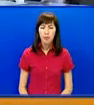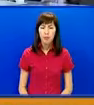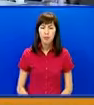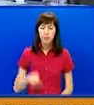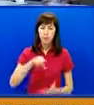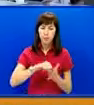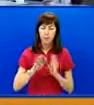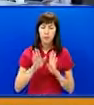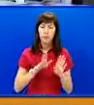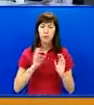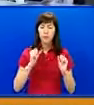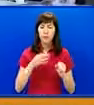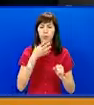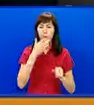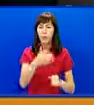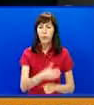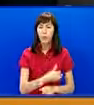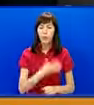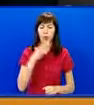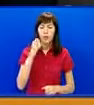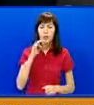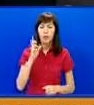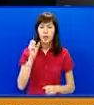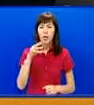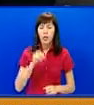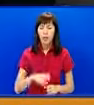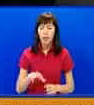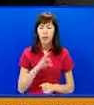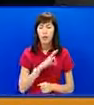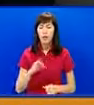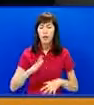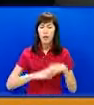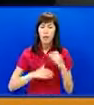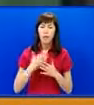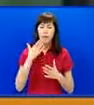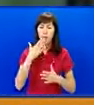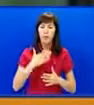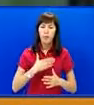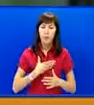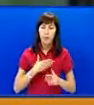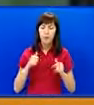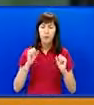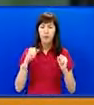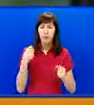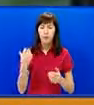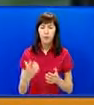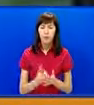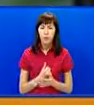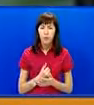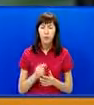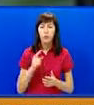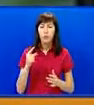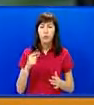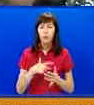Принять участие в выставке может любой желающий. Южный Арбат – это настоящий кладезь для любителей эксклюзивных штучек. Здесь можно приобрести то, чего